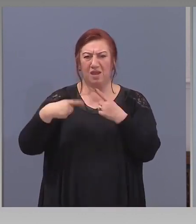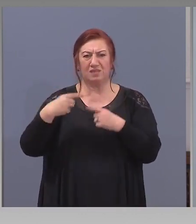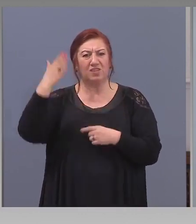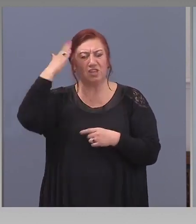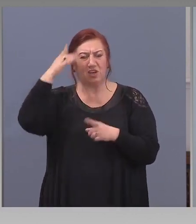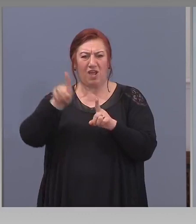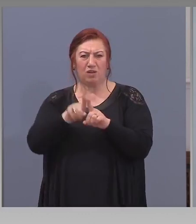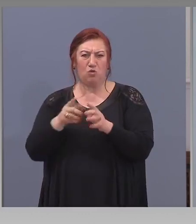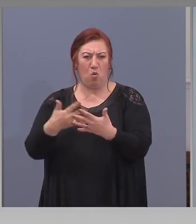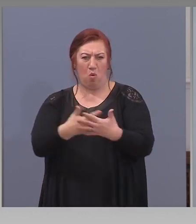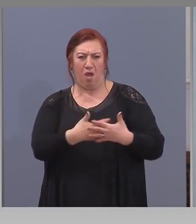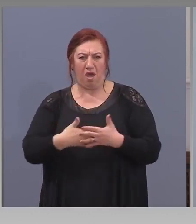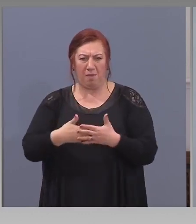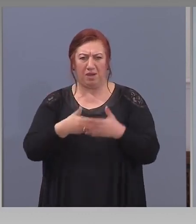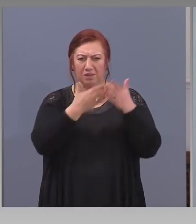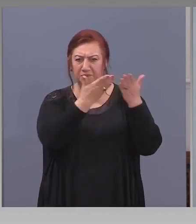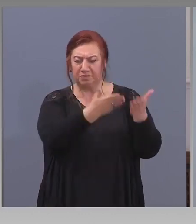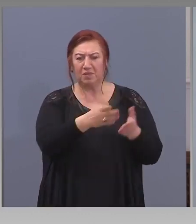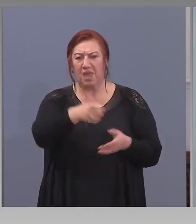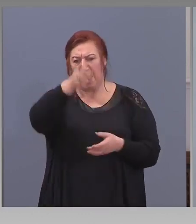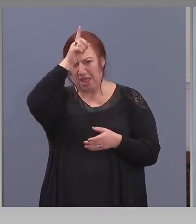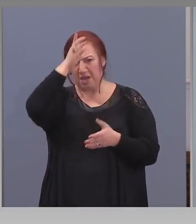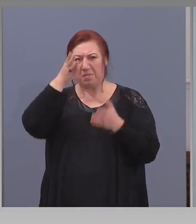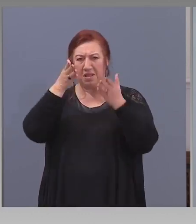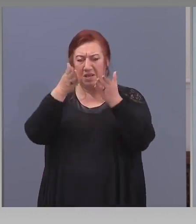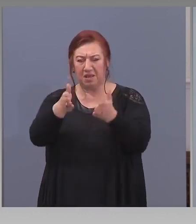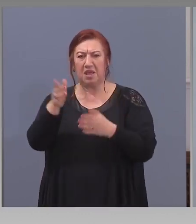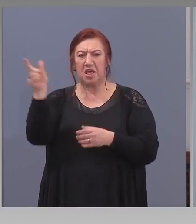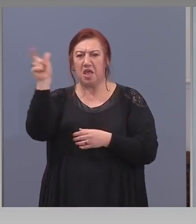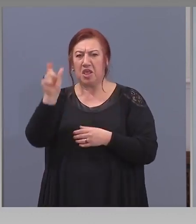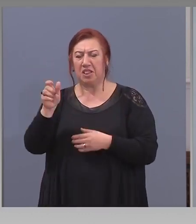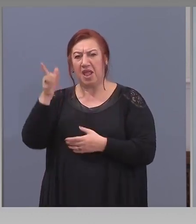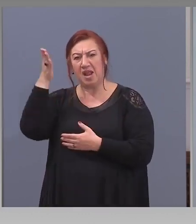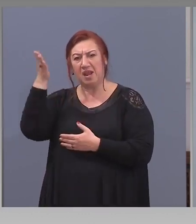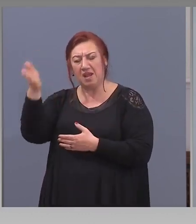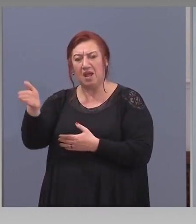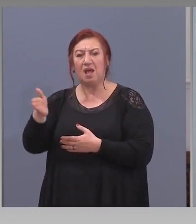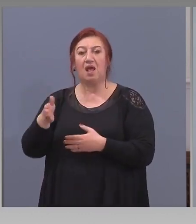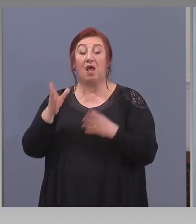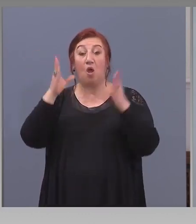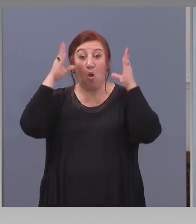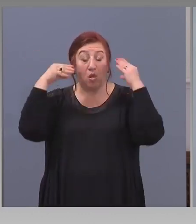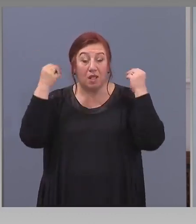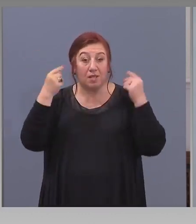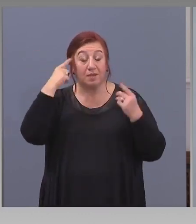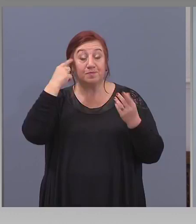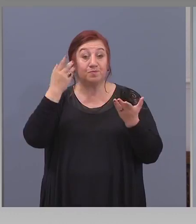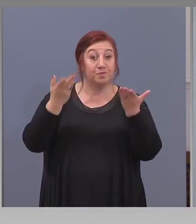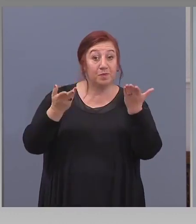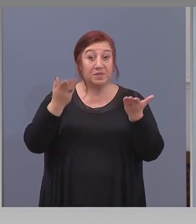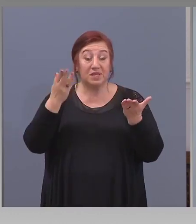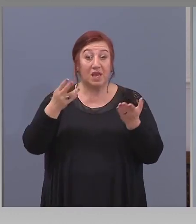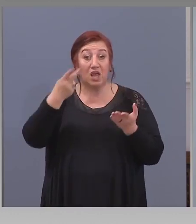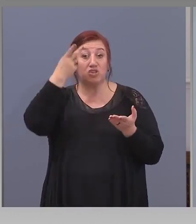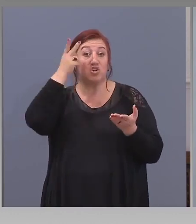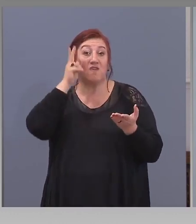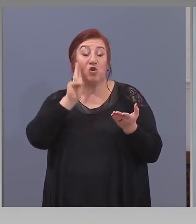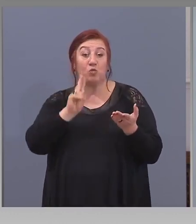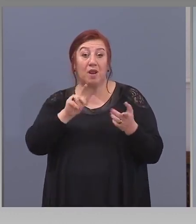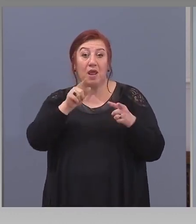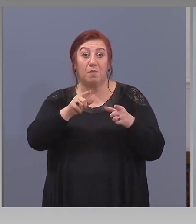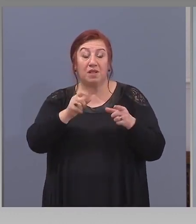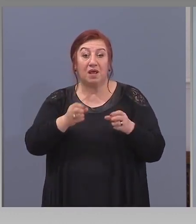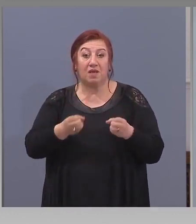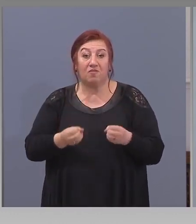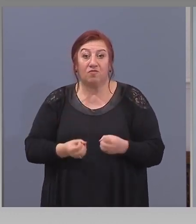щати, Германия, Италия, Холандия, прецениха, че Великобритания при такъв пик могат